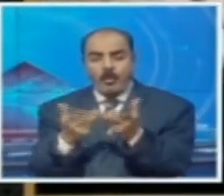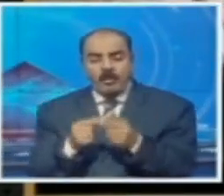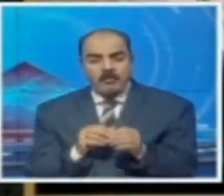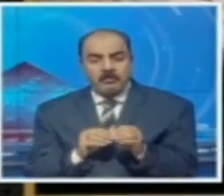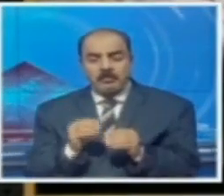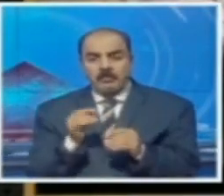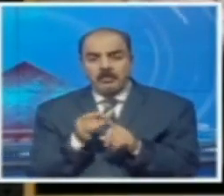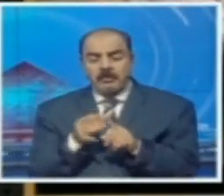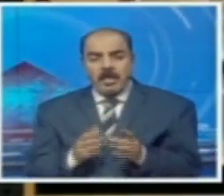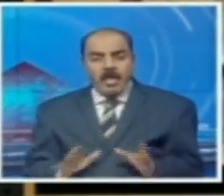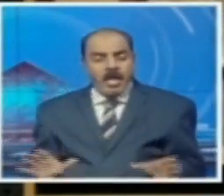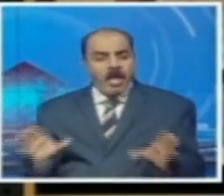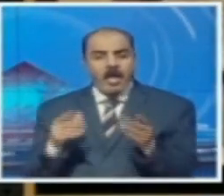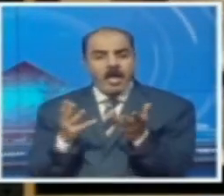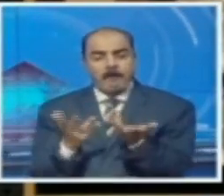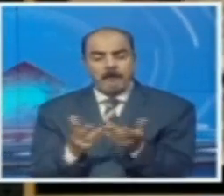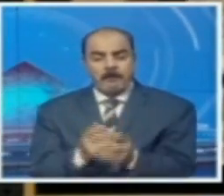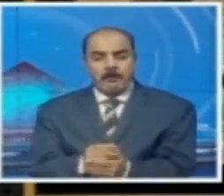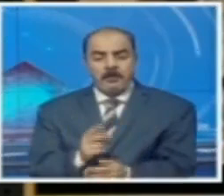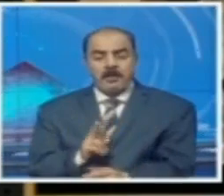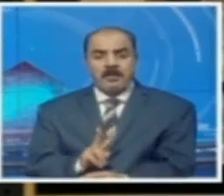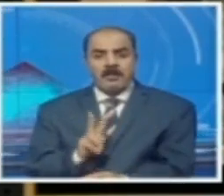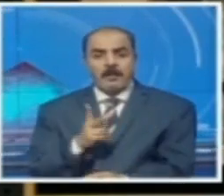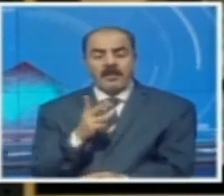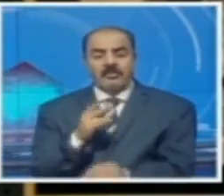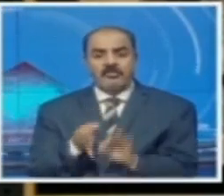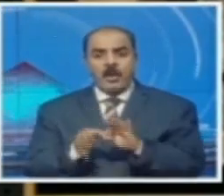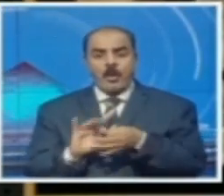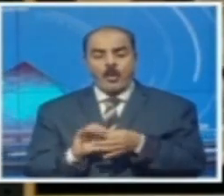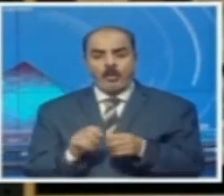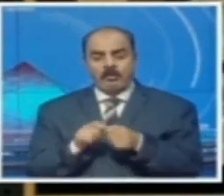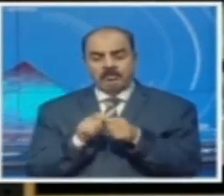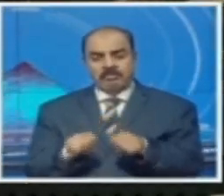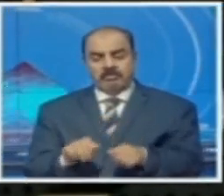للمواد المخدرة بحوالي 17 مليون جنيه